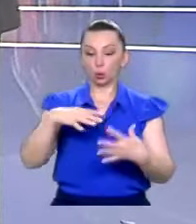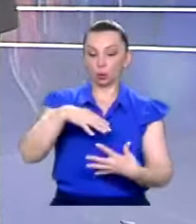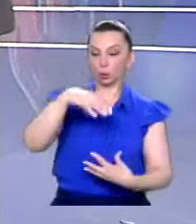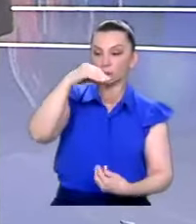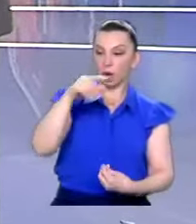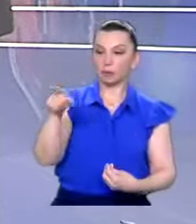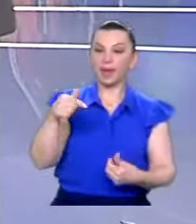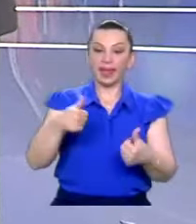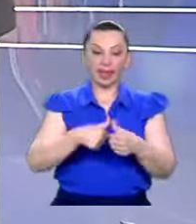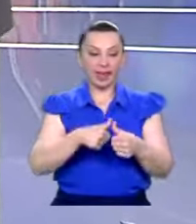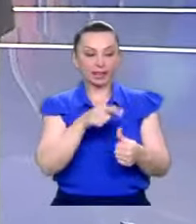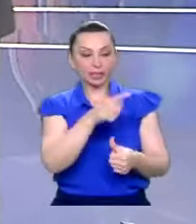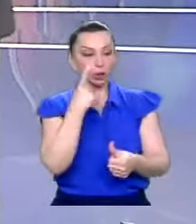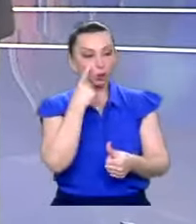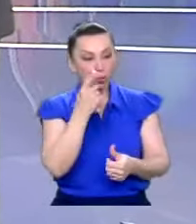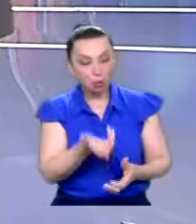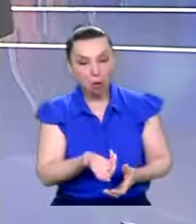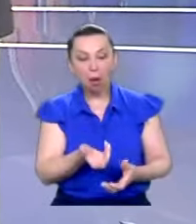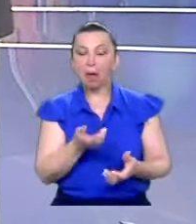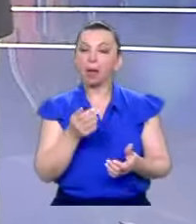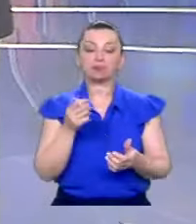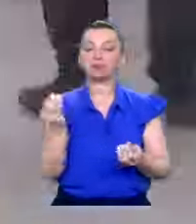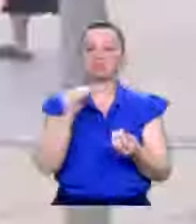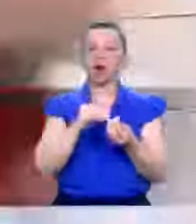eşiniz kadar belki daha da çok etkiliymiş